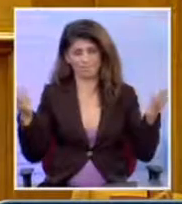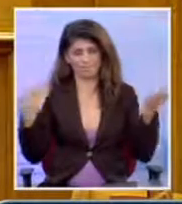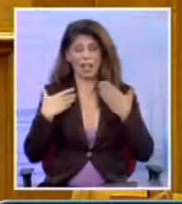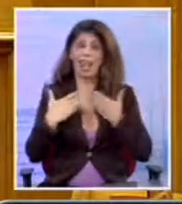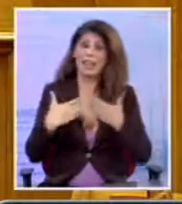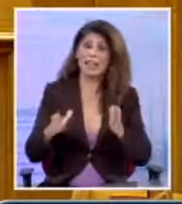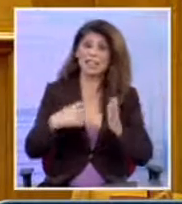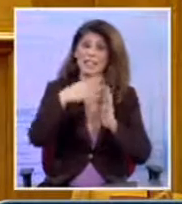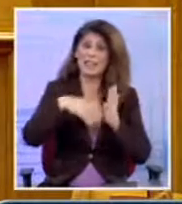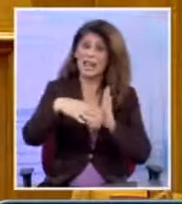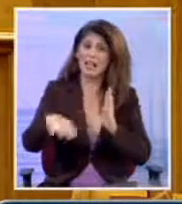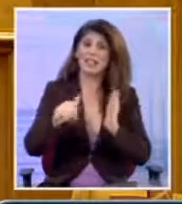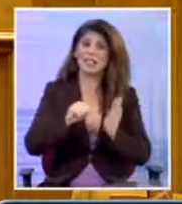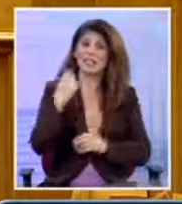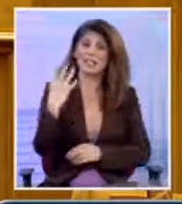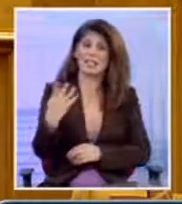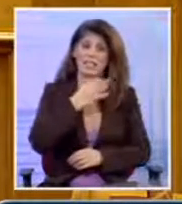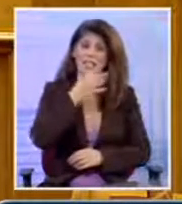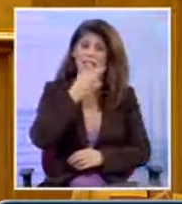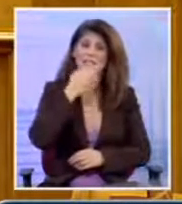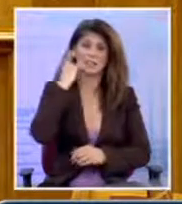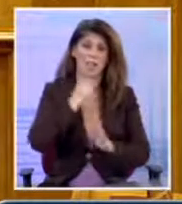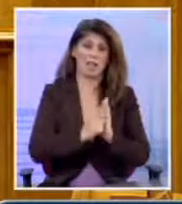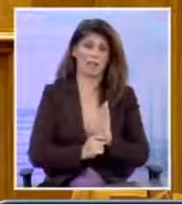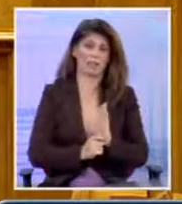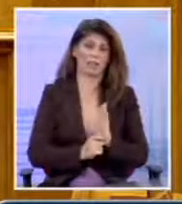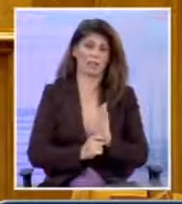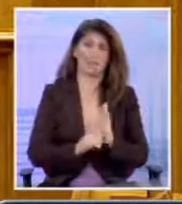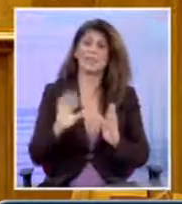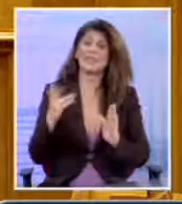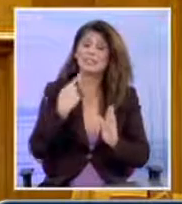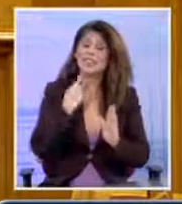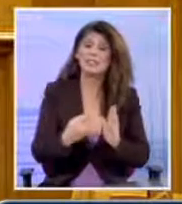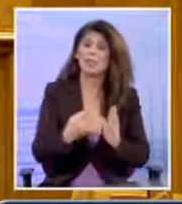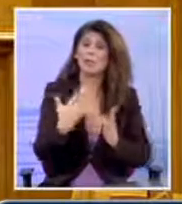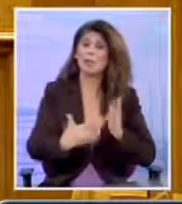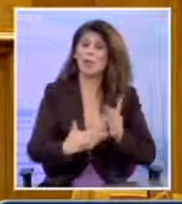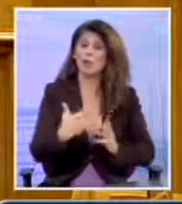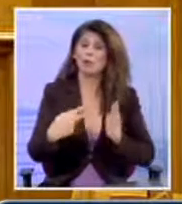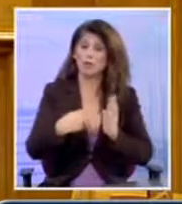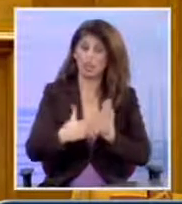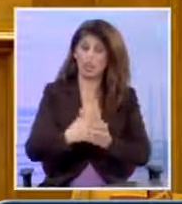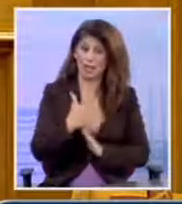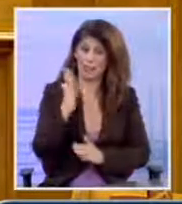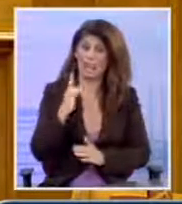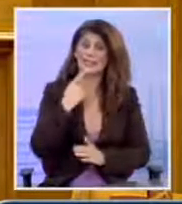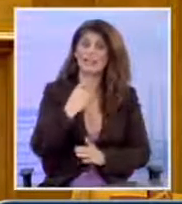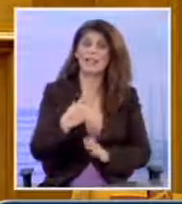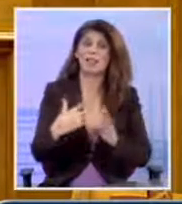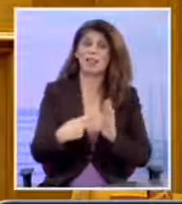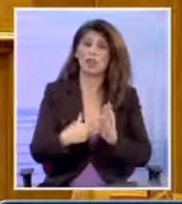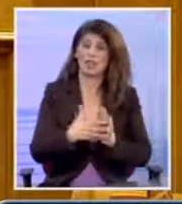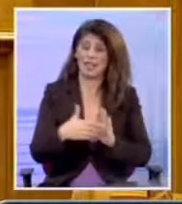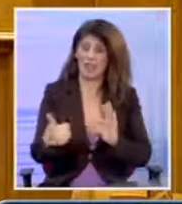τη σελίδα 64 της εισηγητικής έκθεσης. Τι λέει ο προϋπολογισμός του 15, τι λέει του